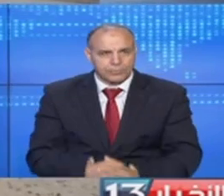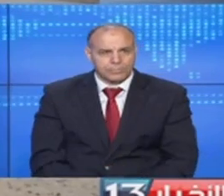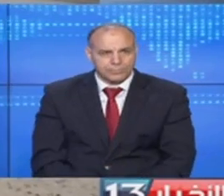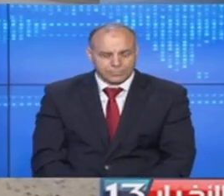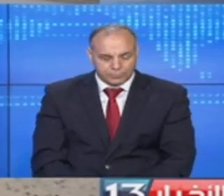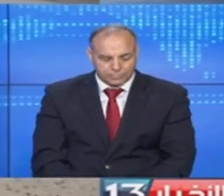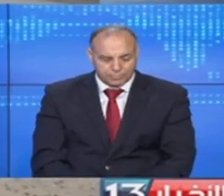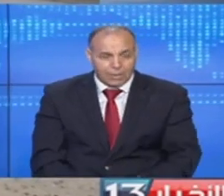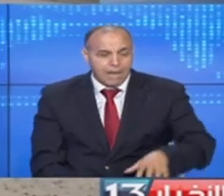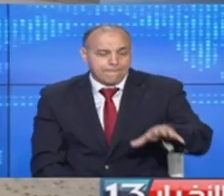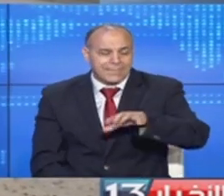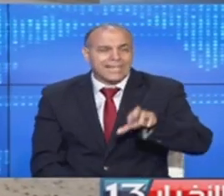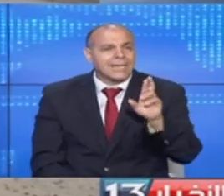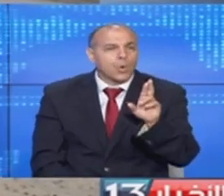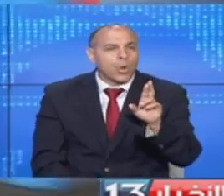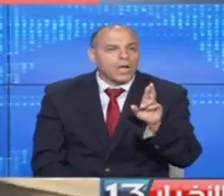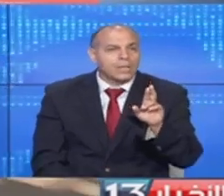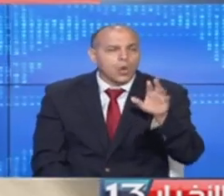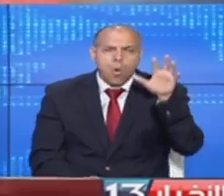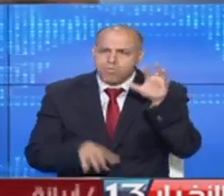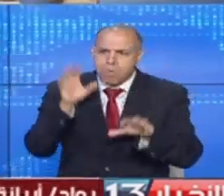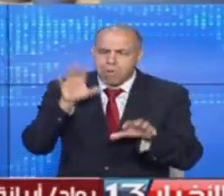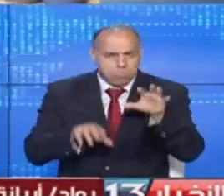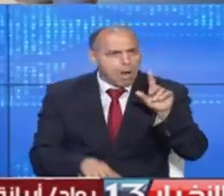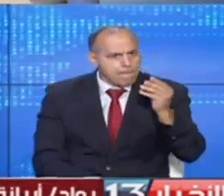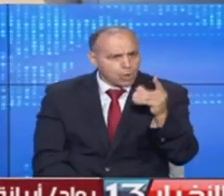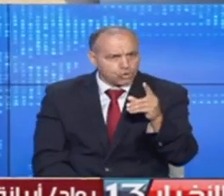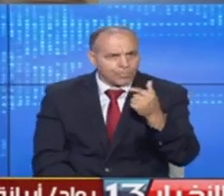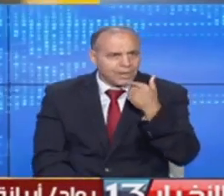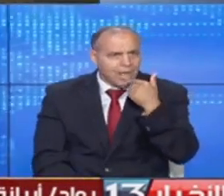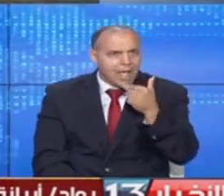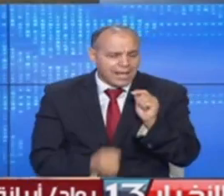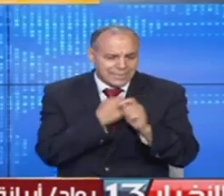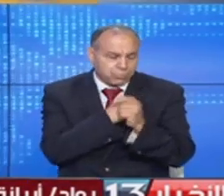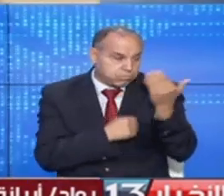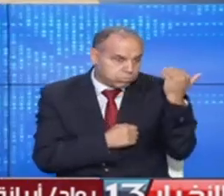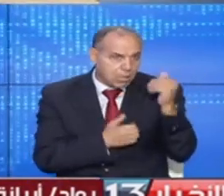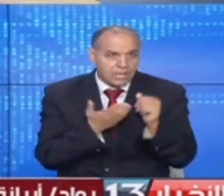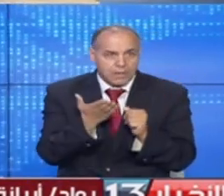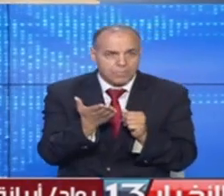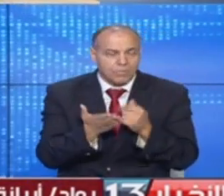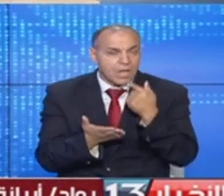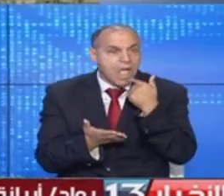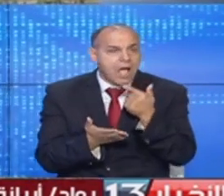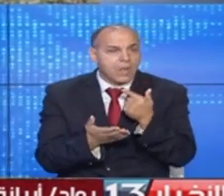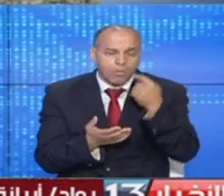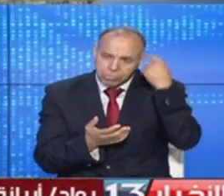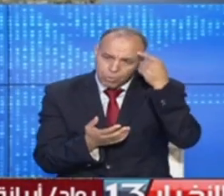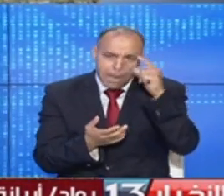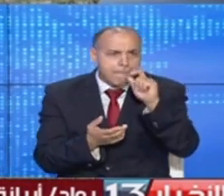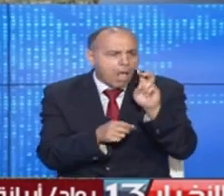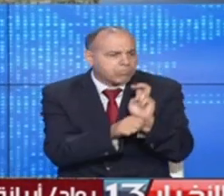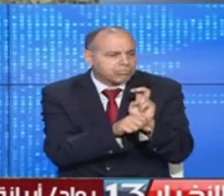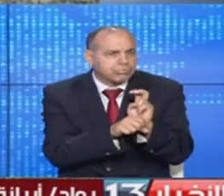منطقه رواده مع هطول كميات من الامطار كنا في الاسبوع الفائت تجد بذلك المياه